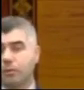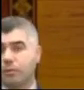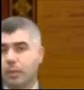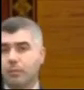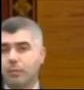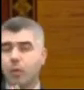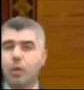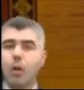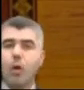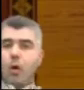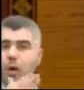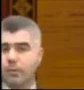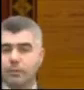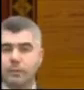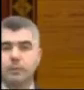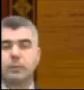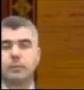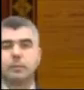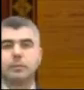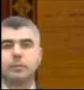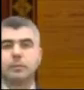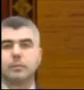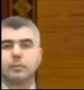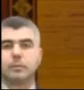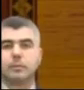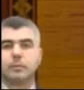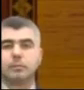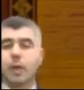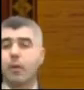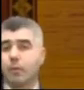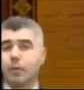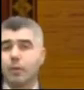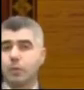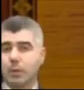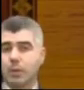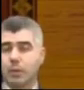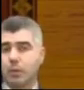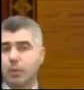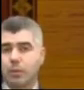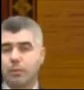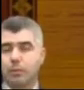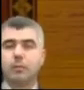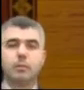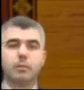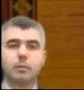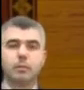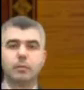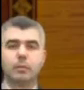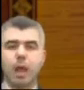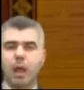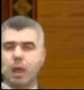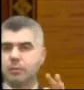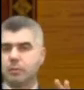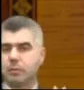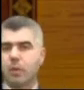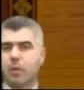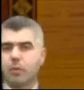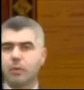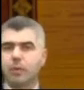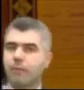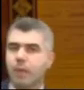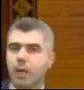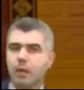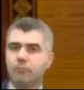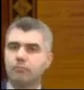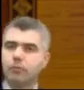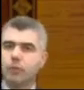ببصيرة بشأن الماضي ولكن متوجهين نحو المستقبل. وهذا الفضاء يجب أن يكون نظاميا، كل